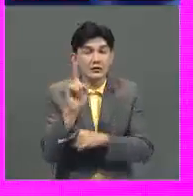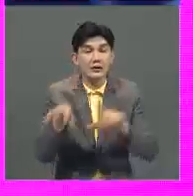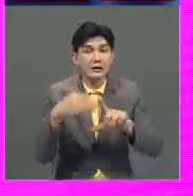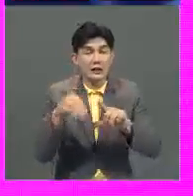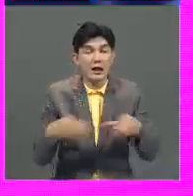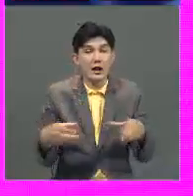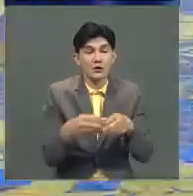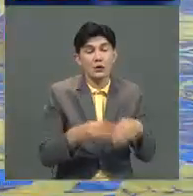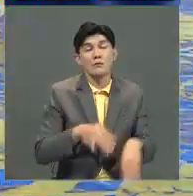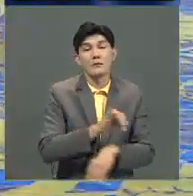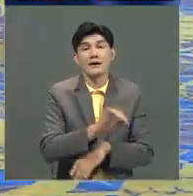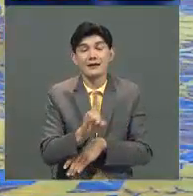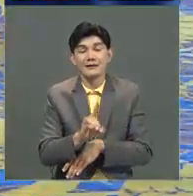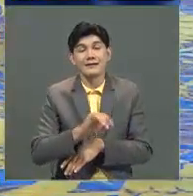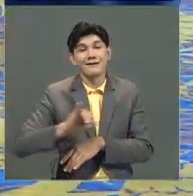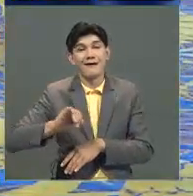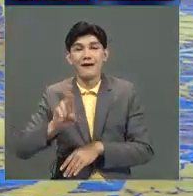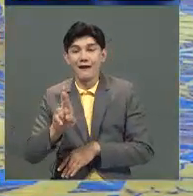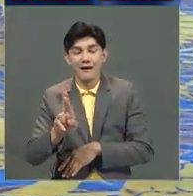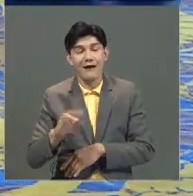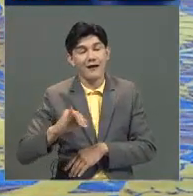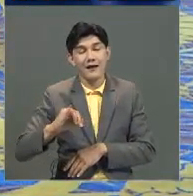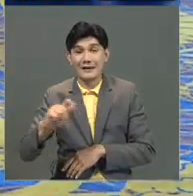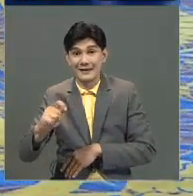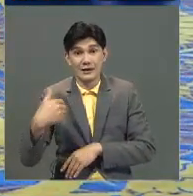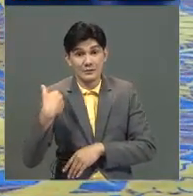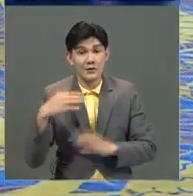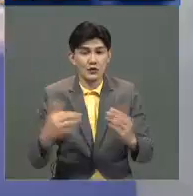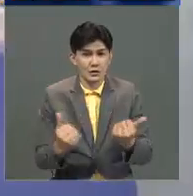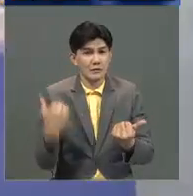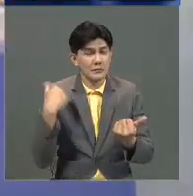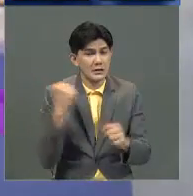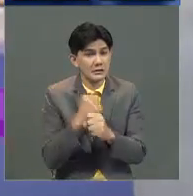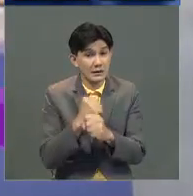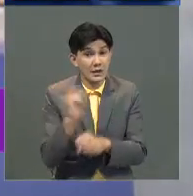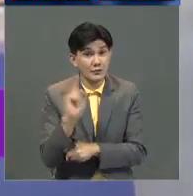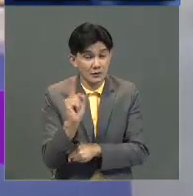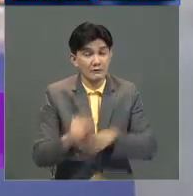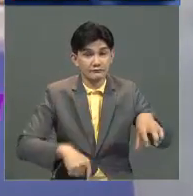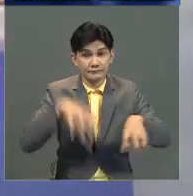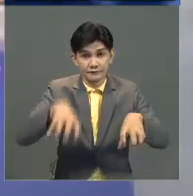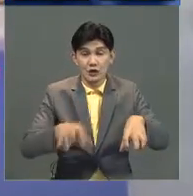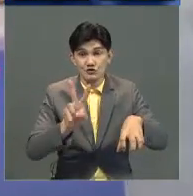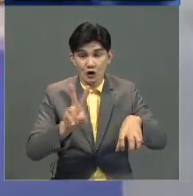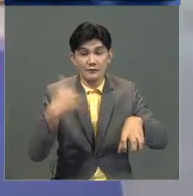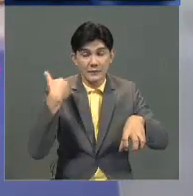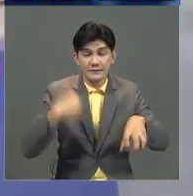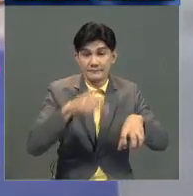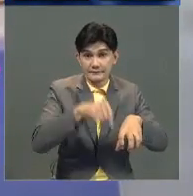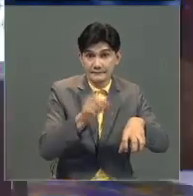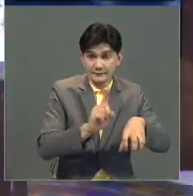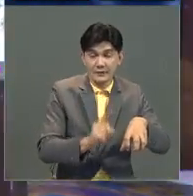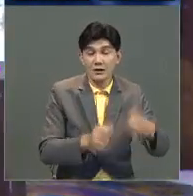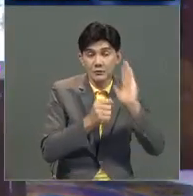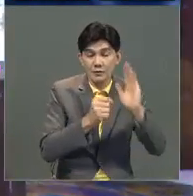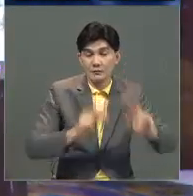ลุ่ม ID IR และ IA Chat ซึ่งในห้อง ID Chat เนี่ยจะมีการทำงานของ2หน่วยงานด้วยกันค่ะคือสำนักง